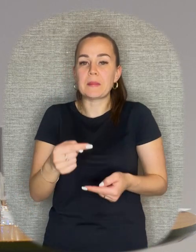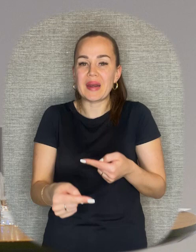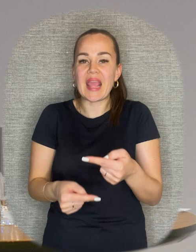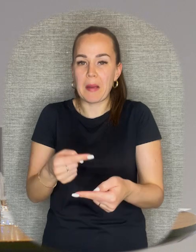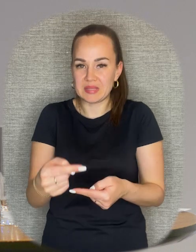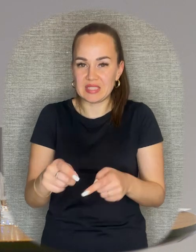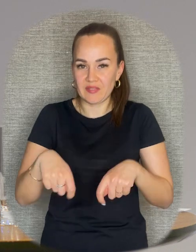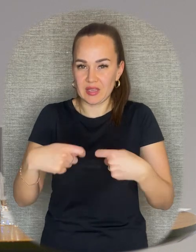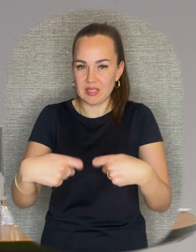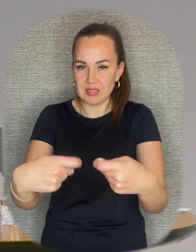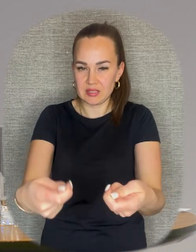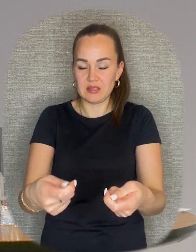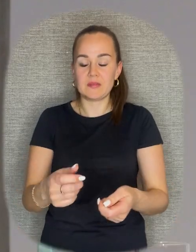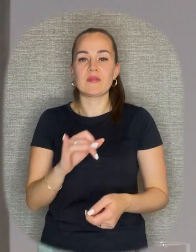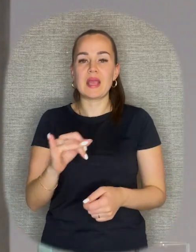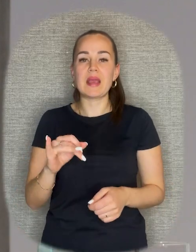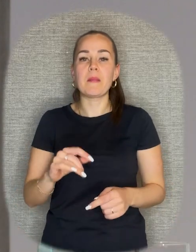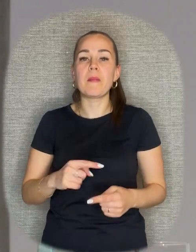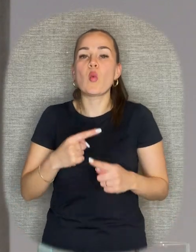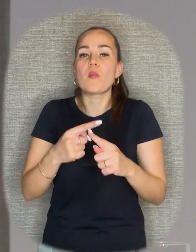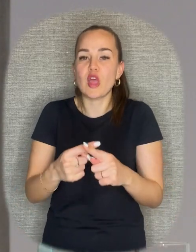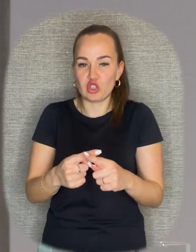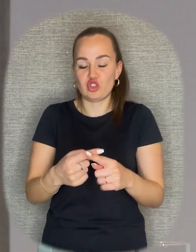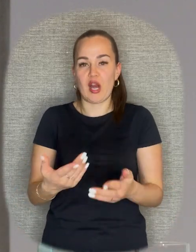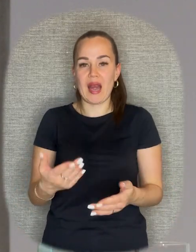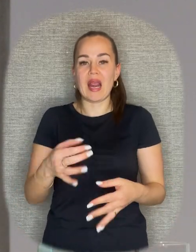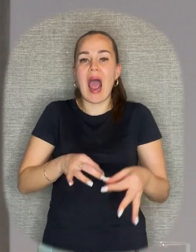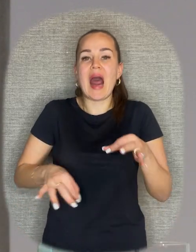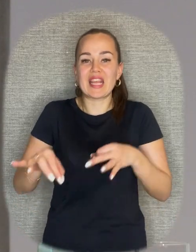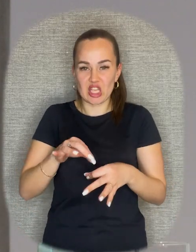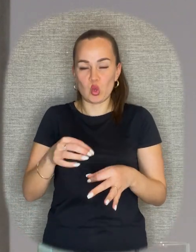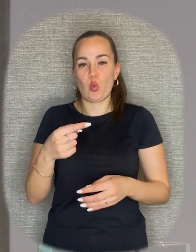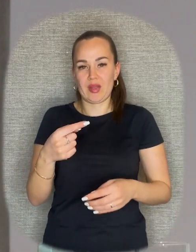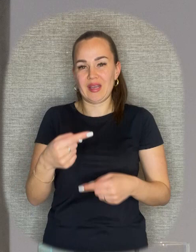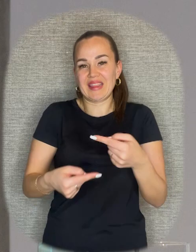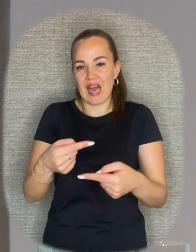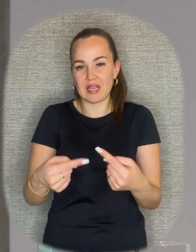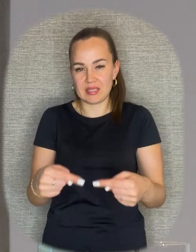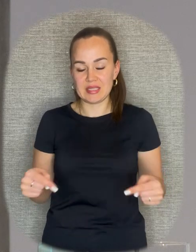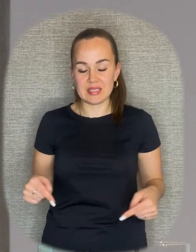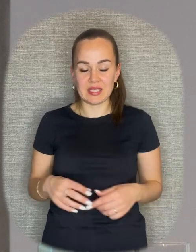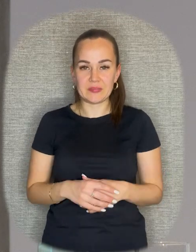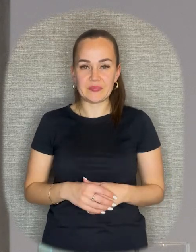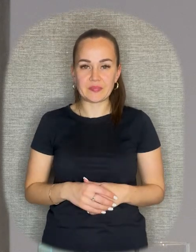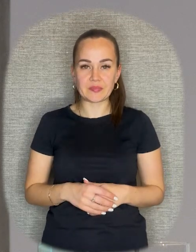преемственности Принцип следования и приумножения градской Петербургской архитектурной